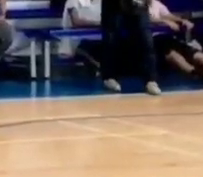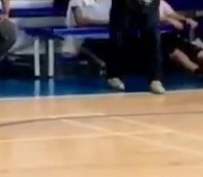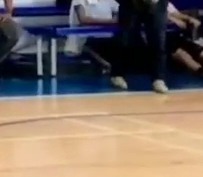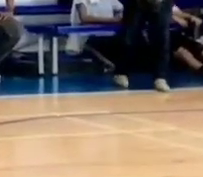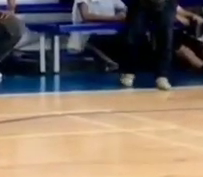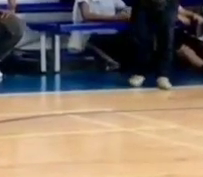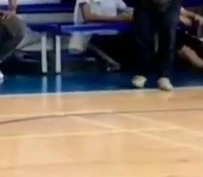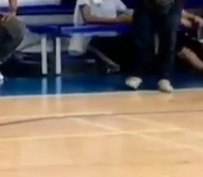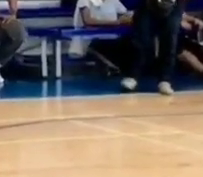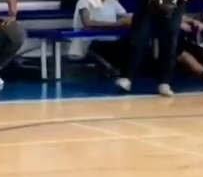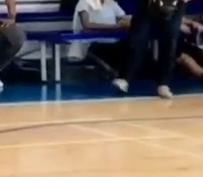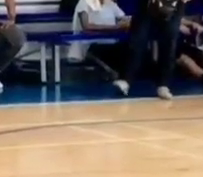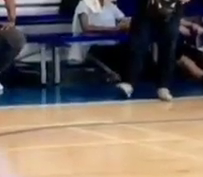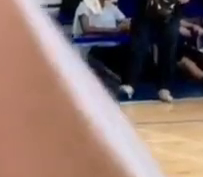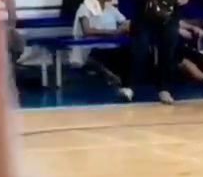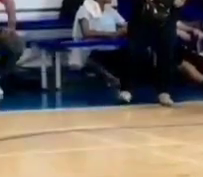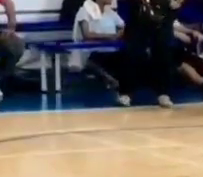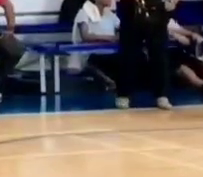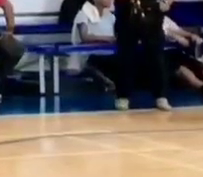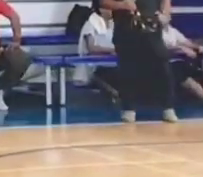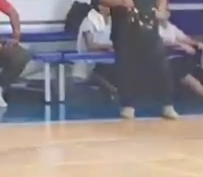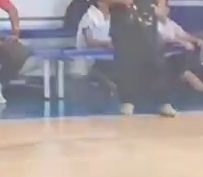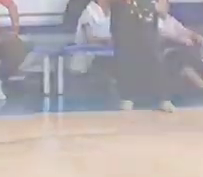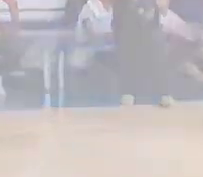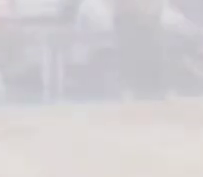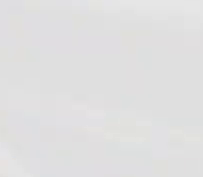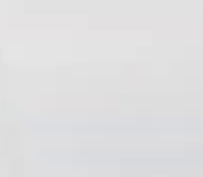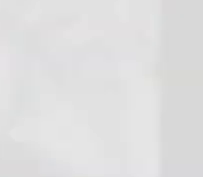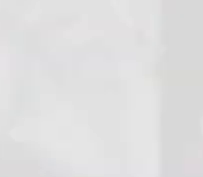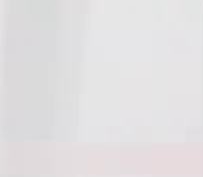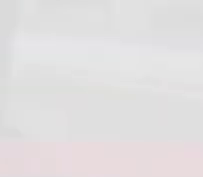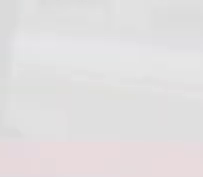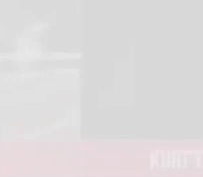Hey, sa mga viewers ng Kurt TV, more power po sa inyo.